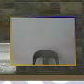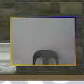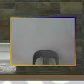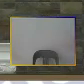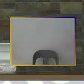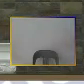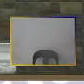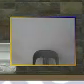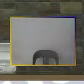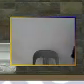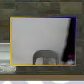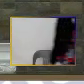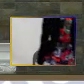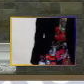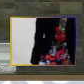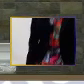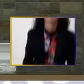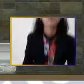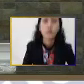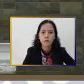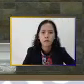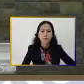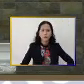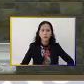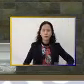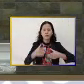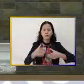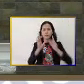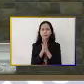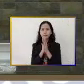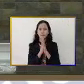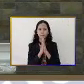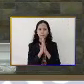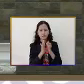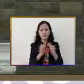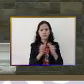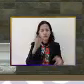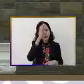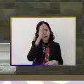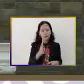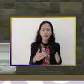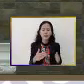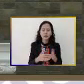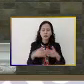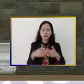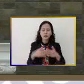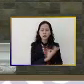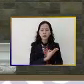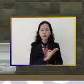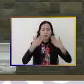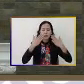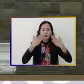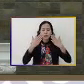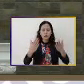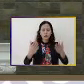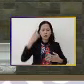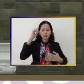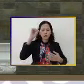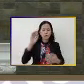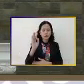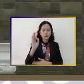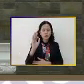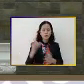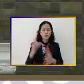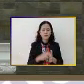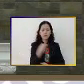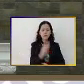Muli po, Panginoon, kami nagpapasalamat sa ginawa niyo po sa aming kalagitnaan. Narinig niyo po ang karaingan ng inyong mga anak. May mga bagay kami sa buhay namin na